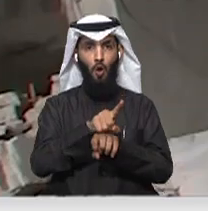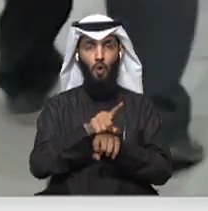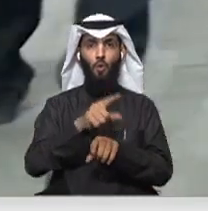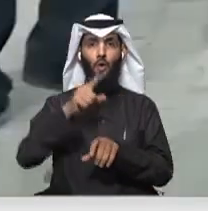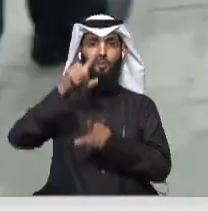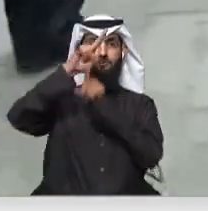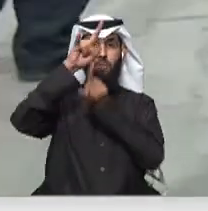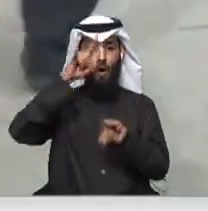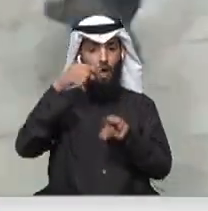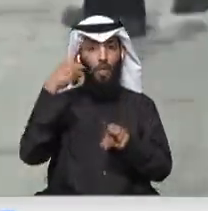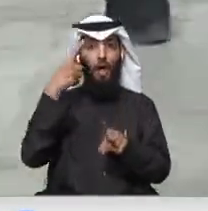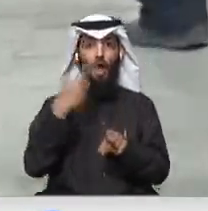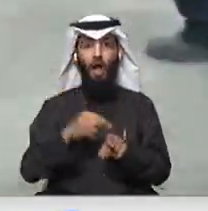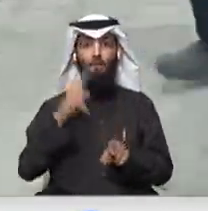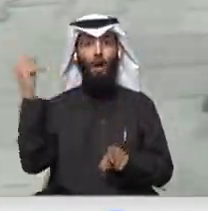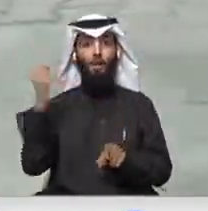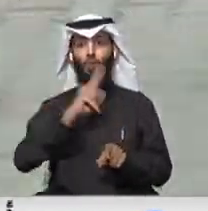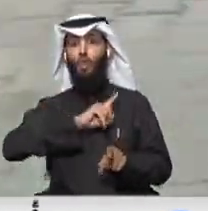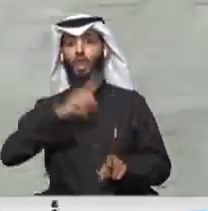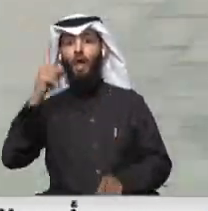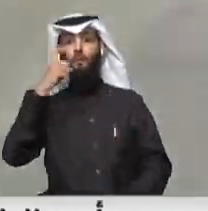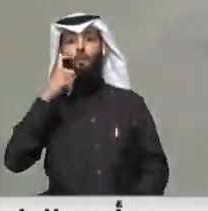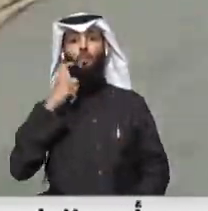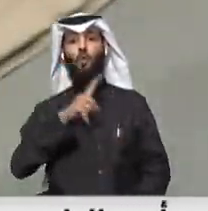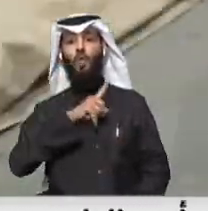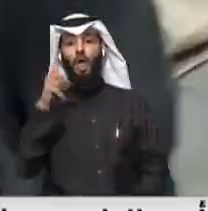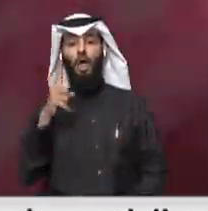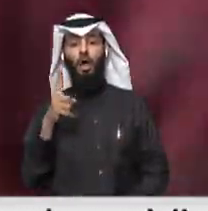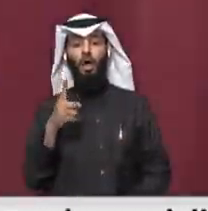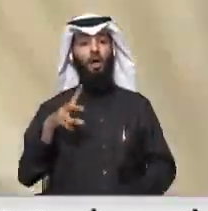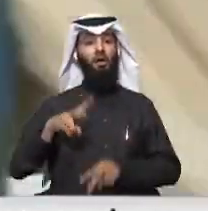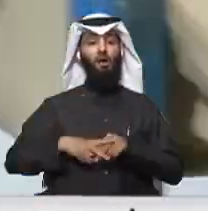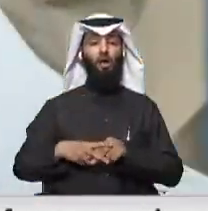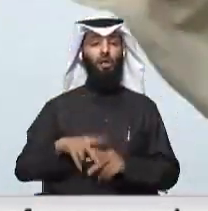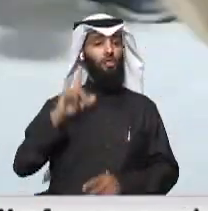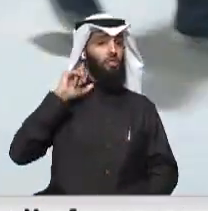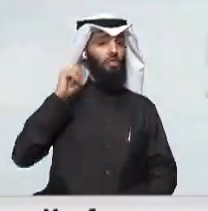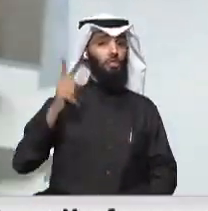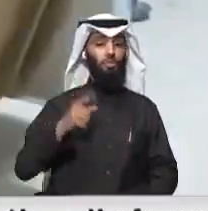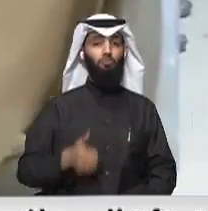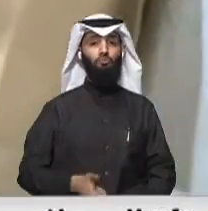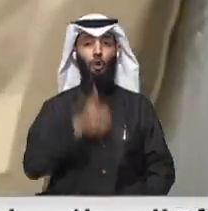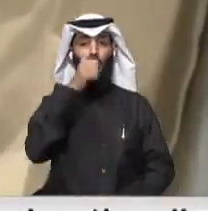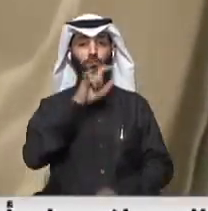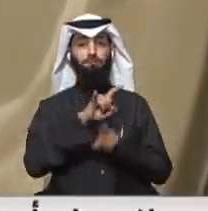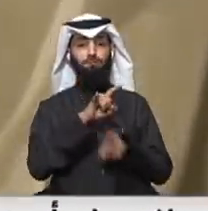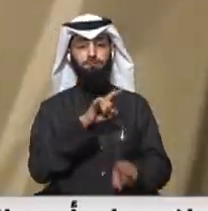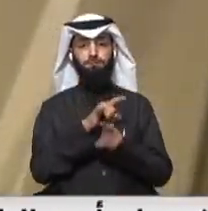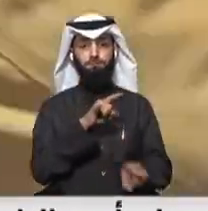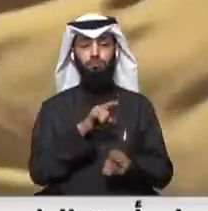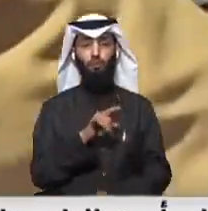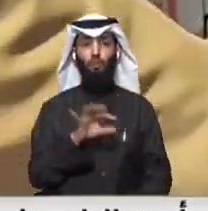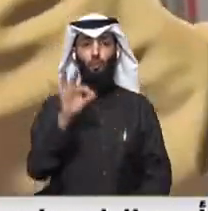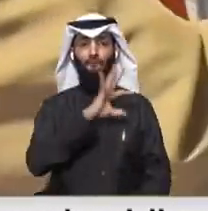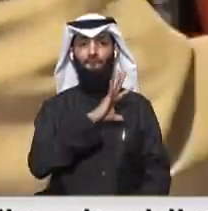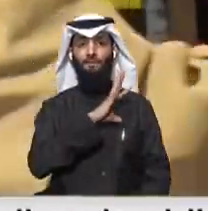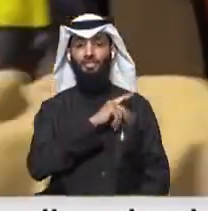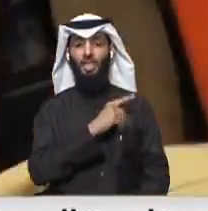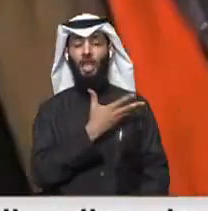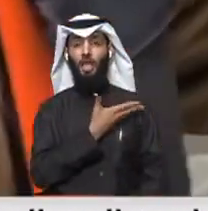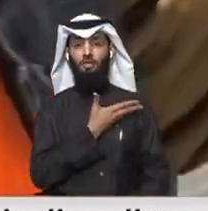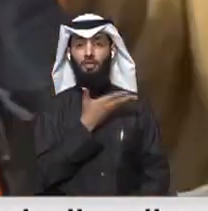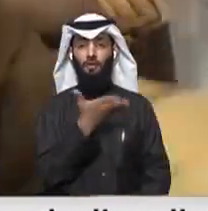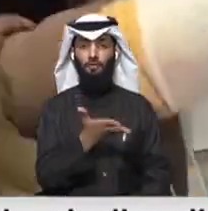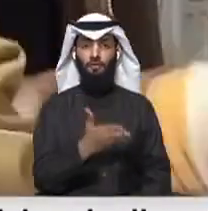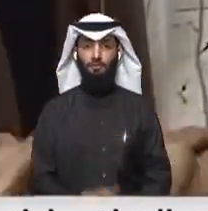دوليا، حيث ارتكب الاحتلال الإسرائيلي 21 مجزرة ضد العائلات في قطاع غزة، راح